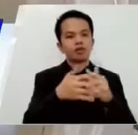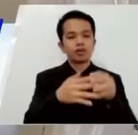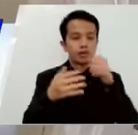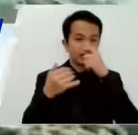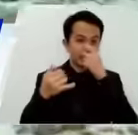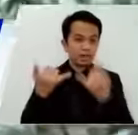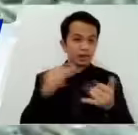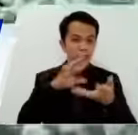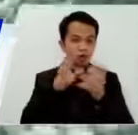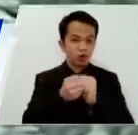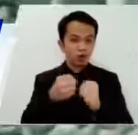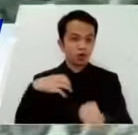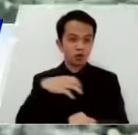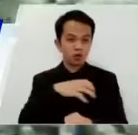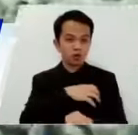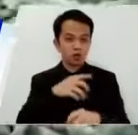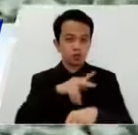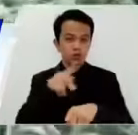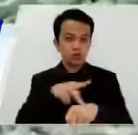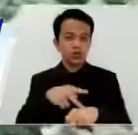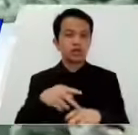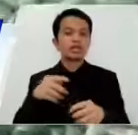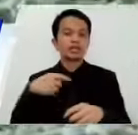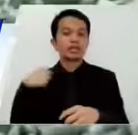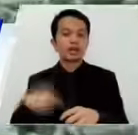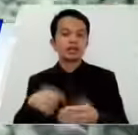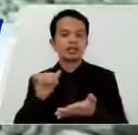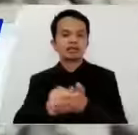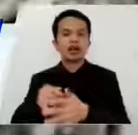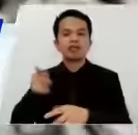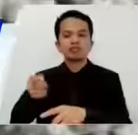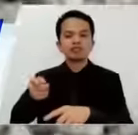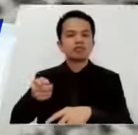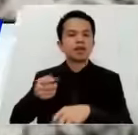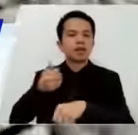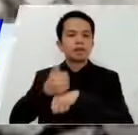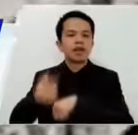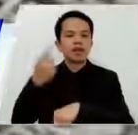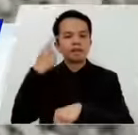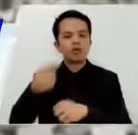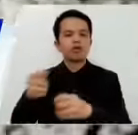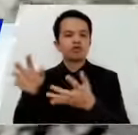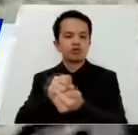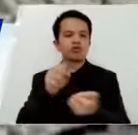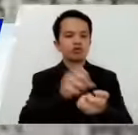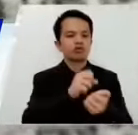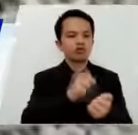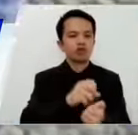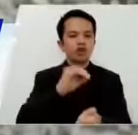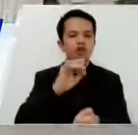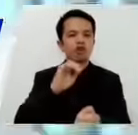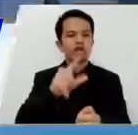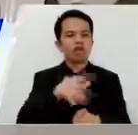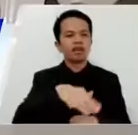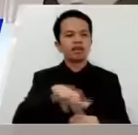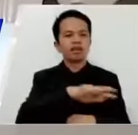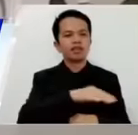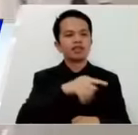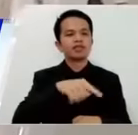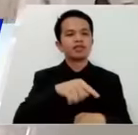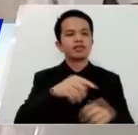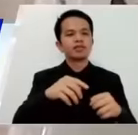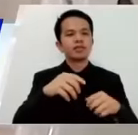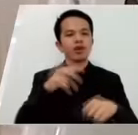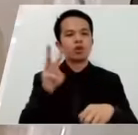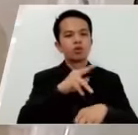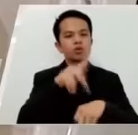Pilipinas naman, China ang itinuturo sa pagkasira ng libo-libong ektarya ng coral reefs o bahura sa West Philippine Sea. More than